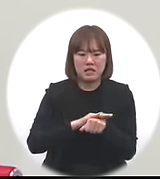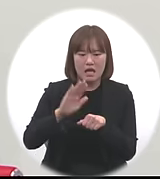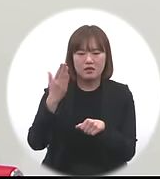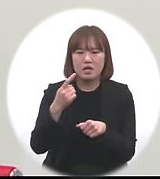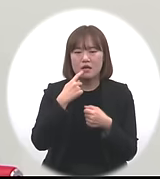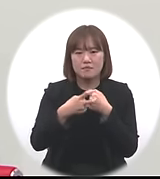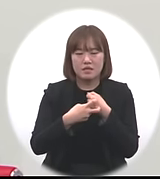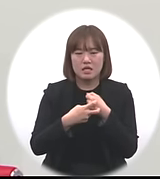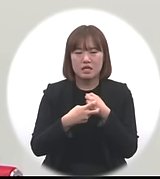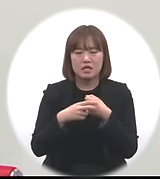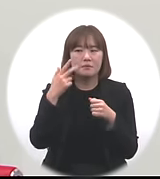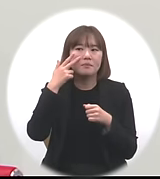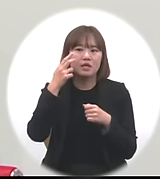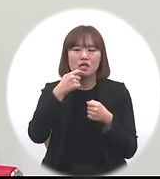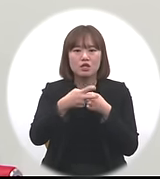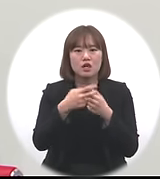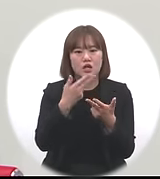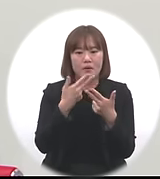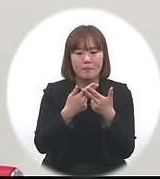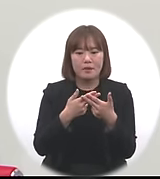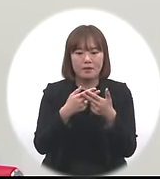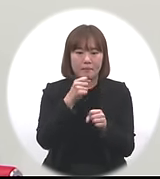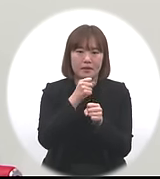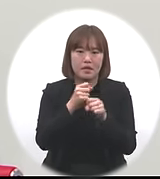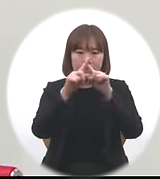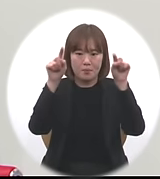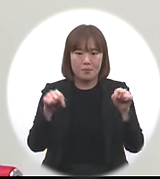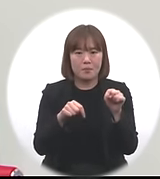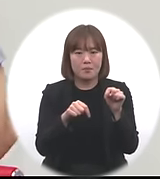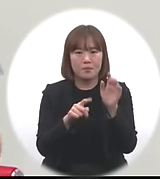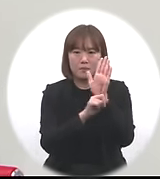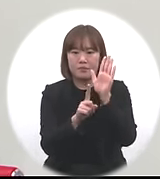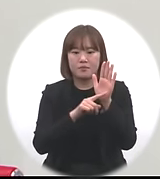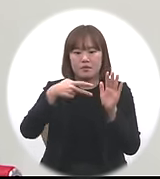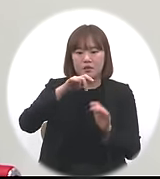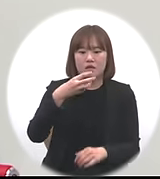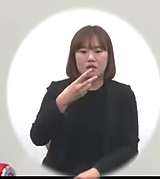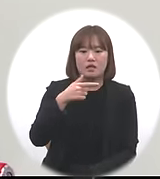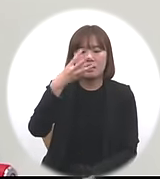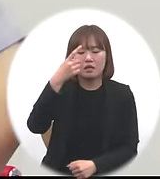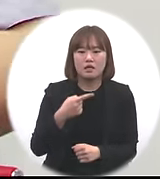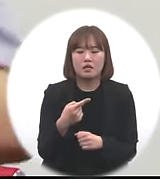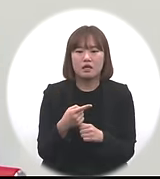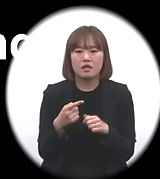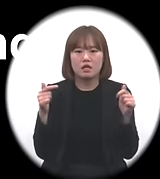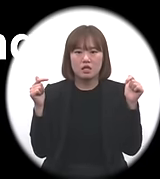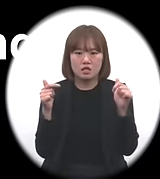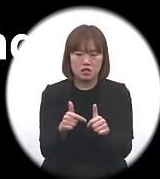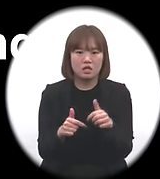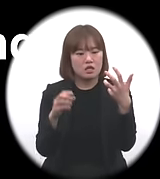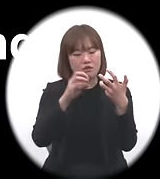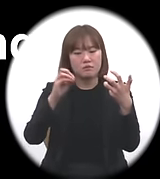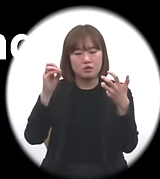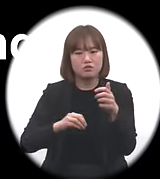안 돼 있는 상태인 거죠. 실란트는 잘해야 됩니다. 이거는 미국 치과의사협회에서 내놓은 포스터 중에 하나예요. 뭐라고